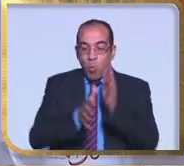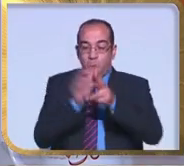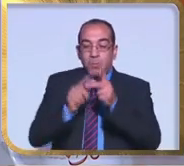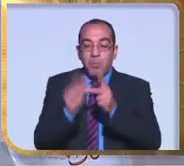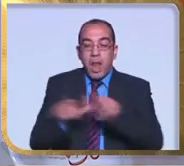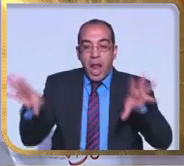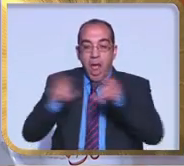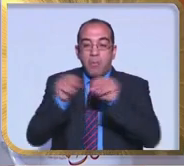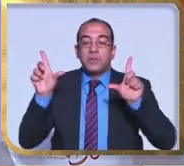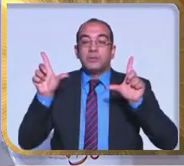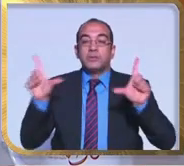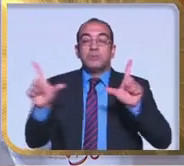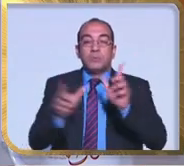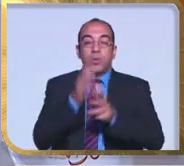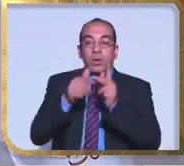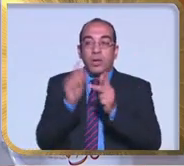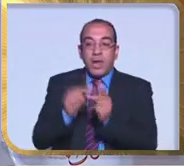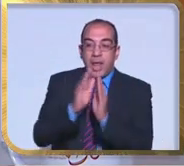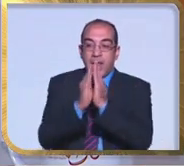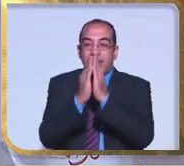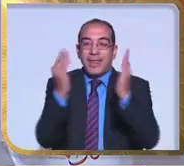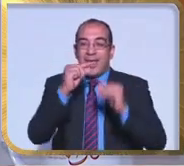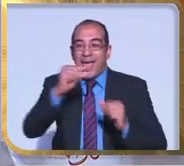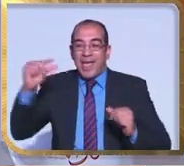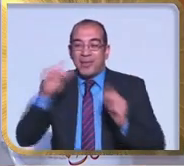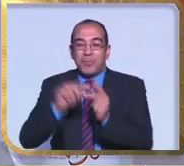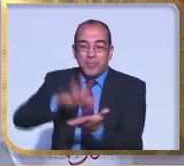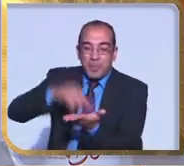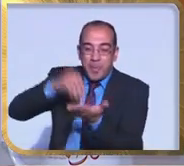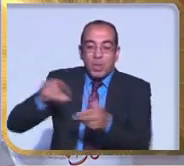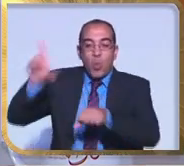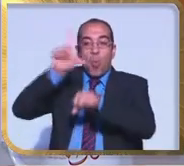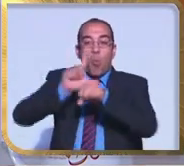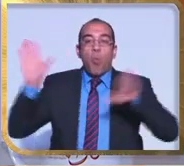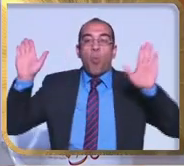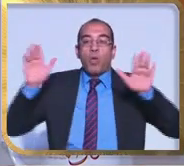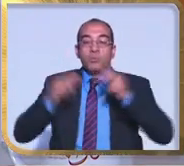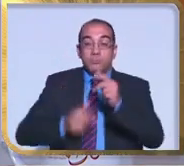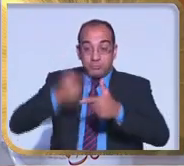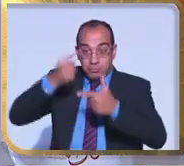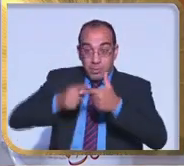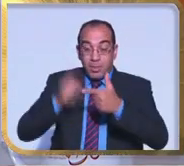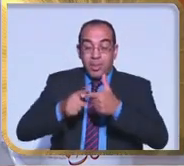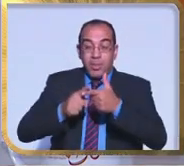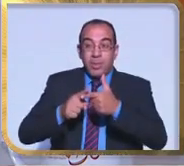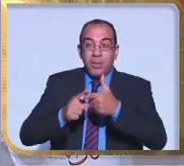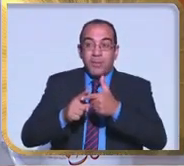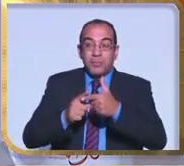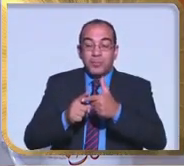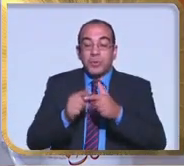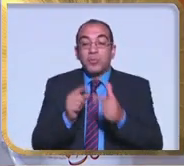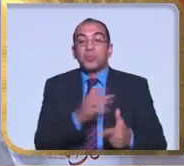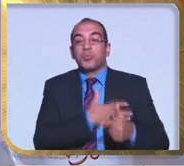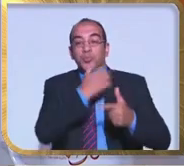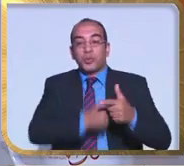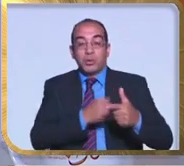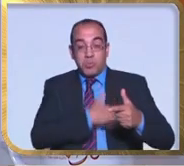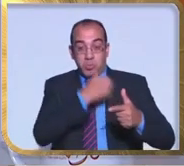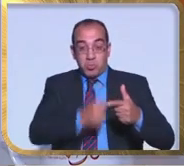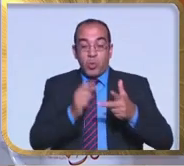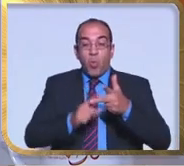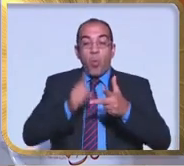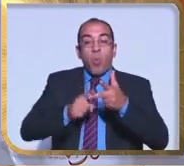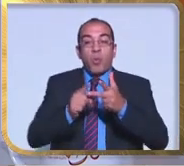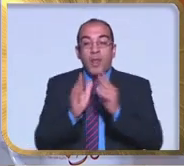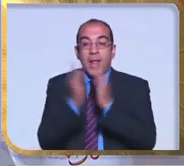بدأ الجامع الصحيح بكتاب بدء الوحي، ثم بكتاب الإيمان ثم